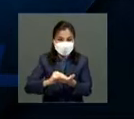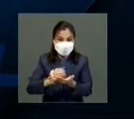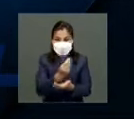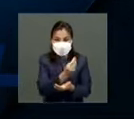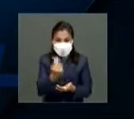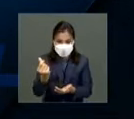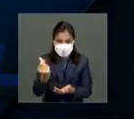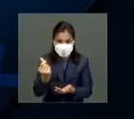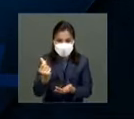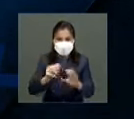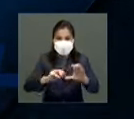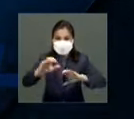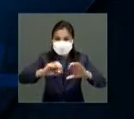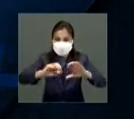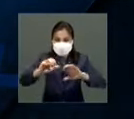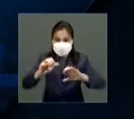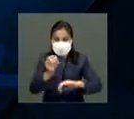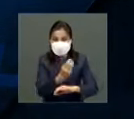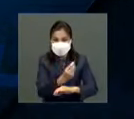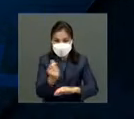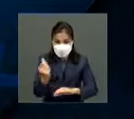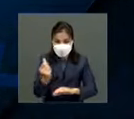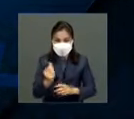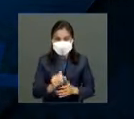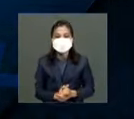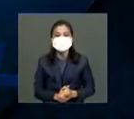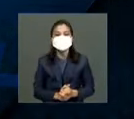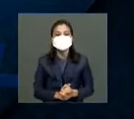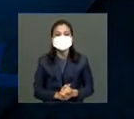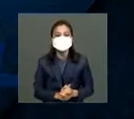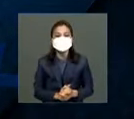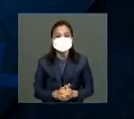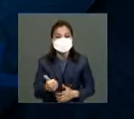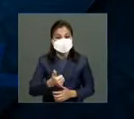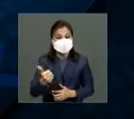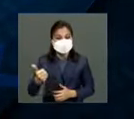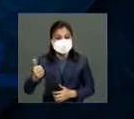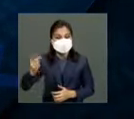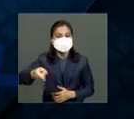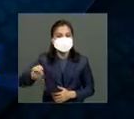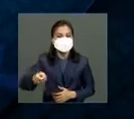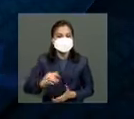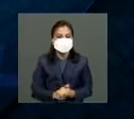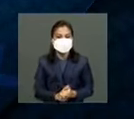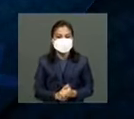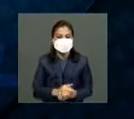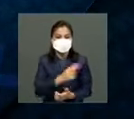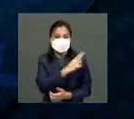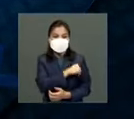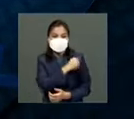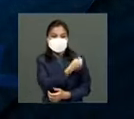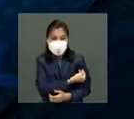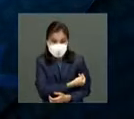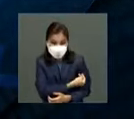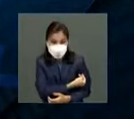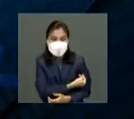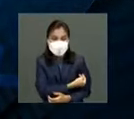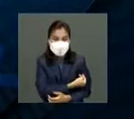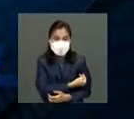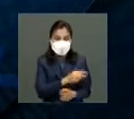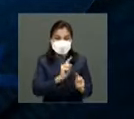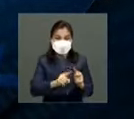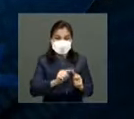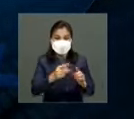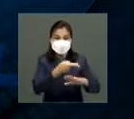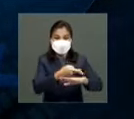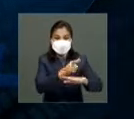ท่านก็ได้บริหารสถานการณ์โดยเร็วนะครับส่วนอื่นๆยังคงเดิมครับสปก.ด้านการแพทย์และสาธารณสุขซึ่งมีท่านปลั